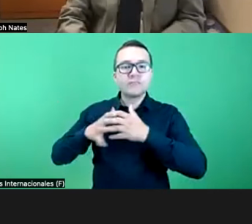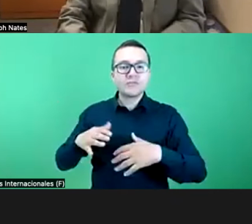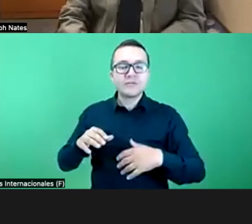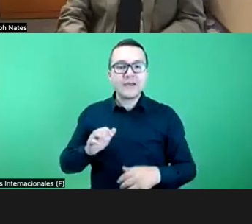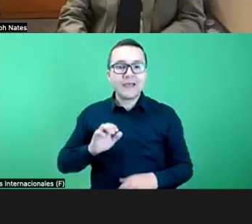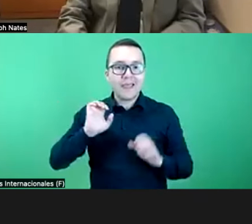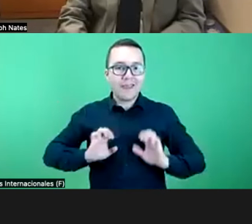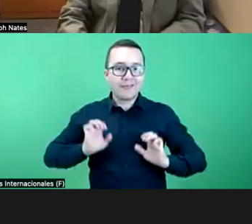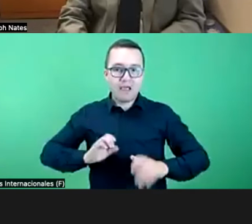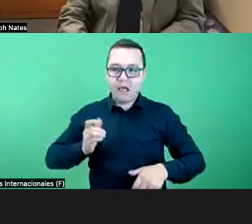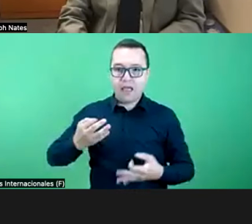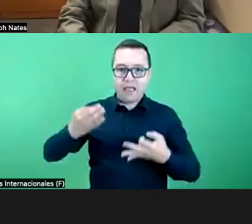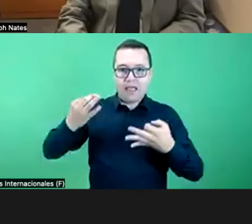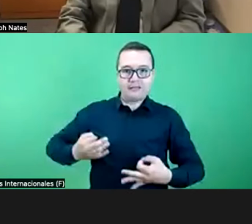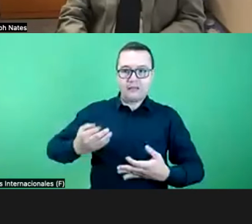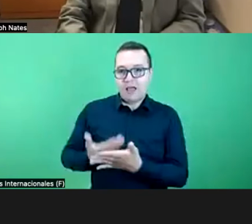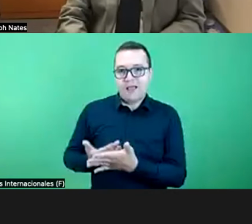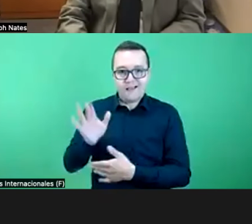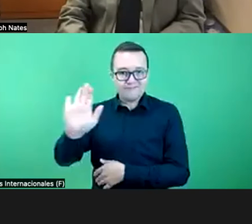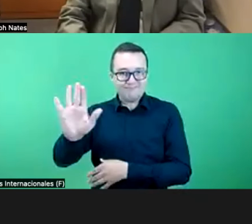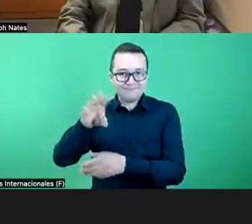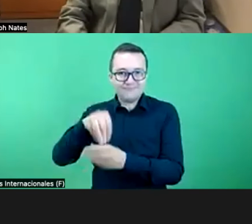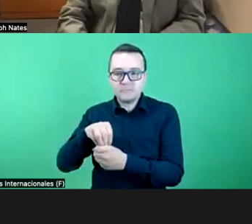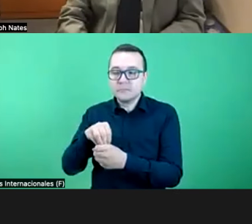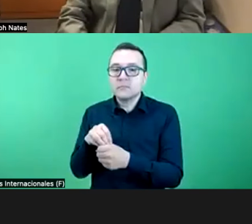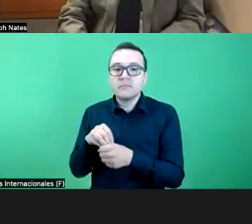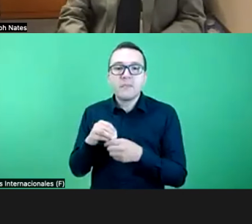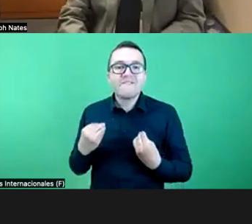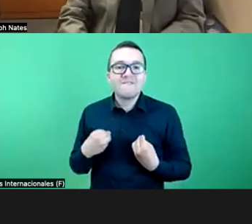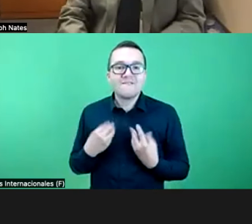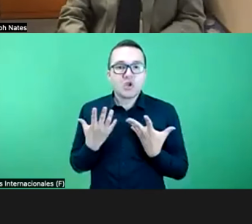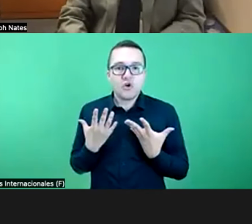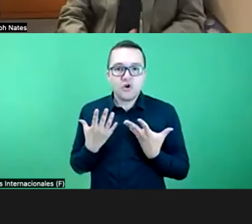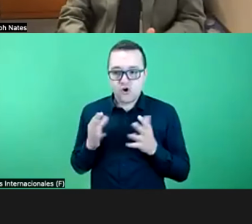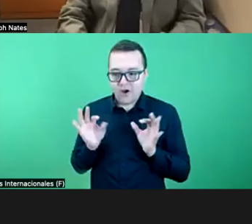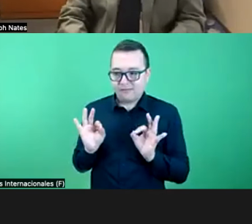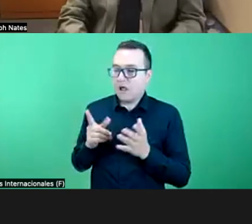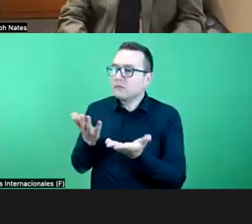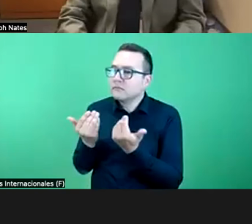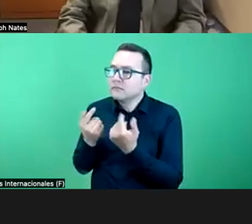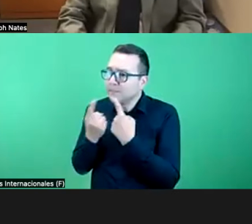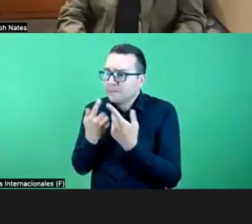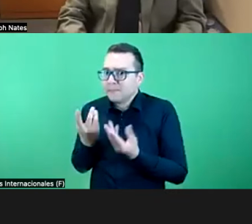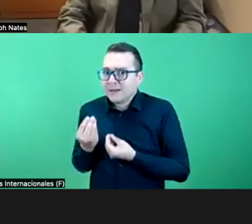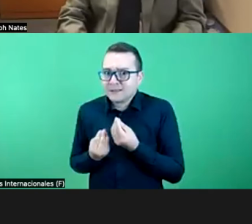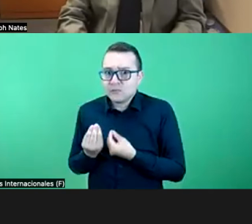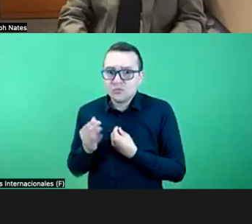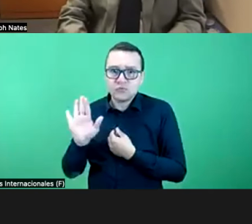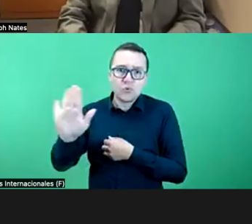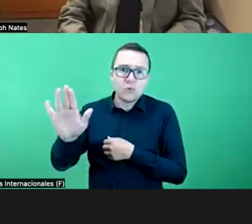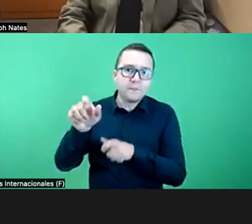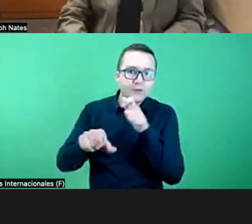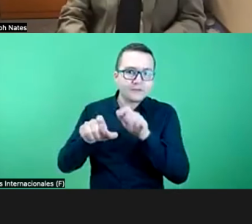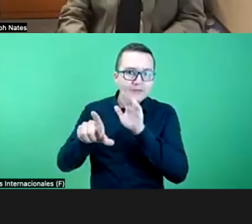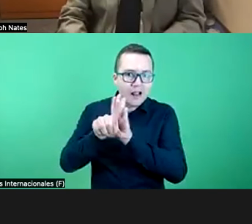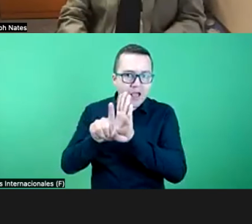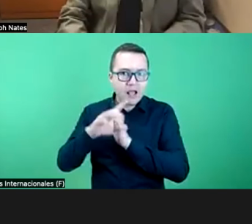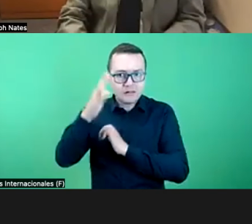département de bioéthique. On fait participer les experts en médecine légale